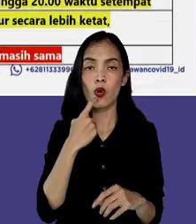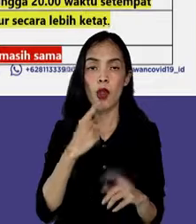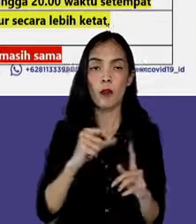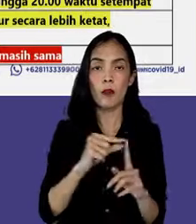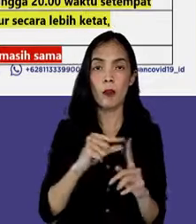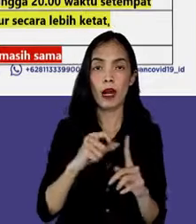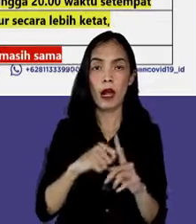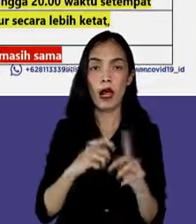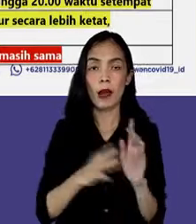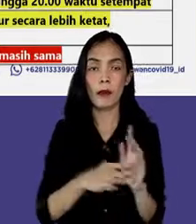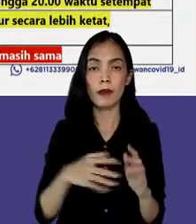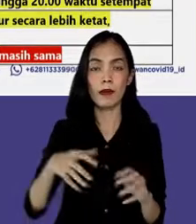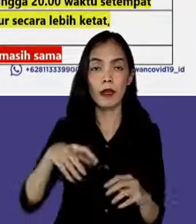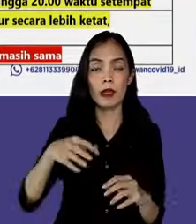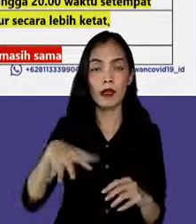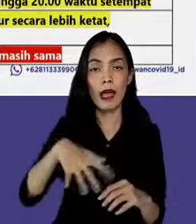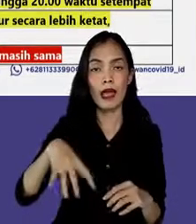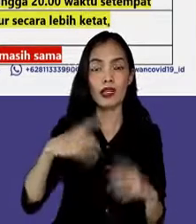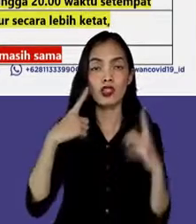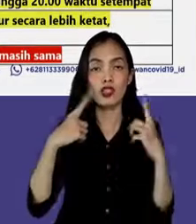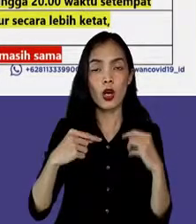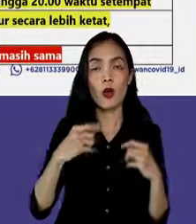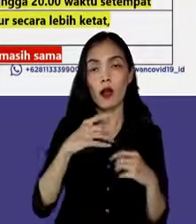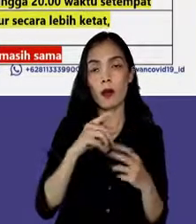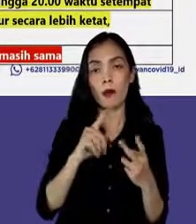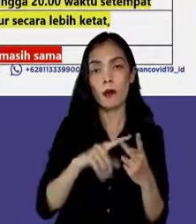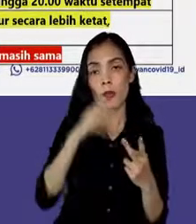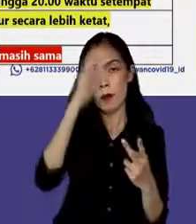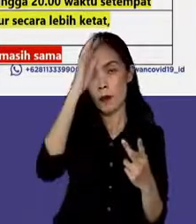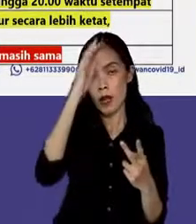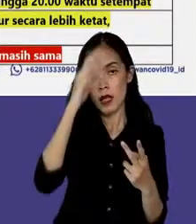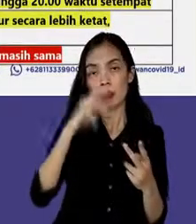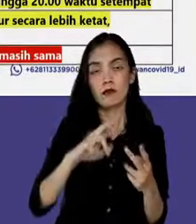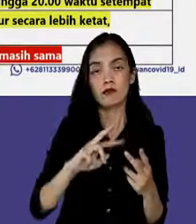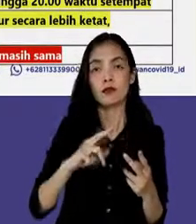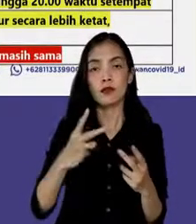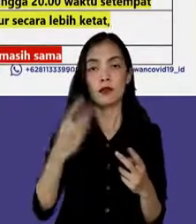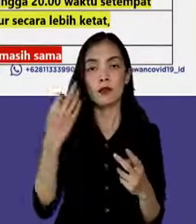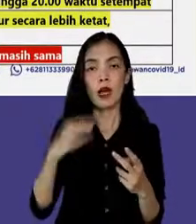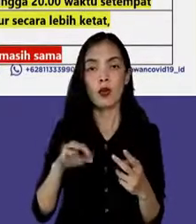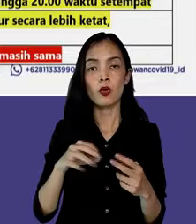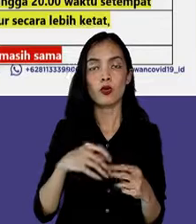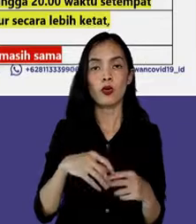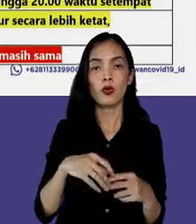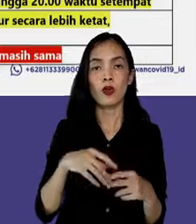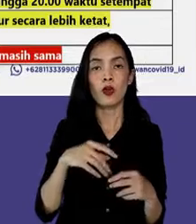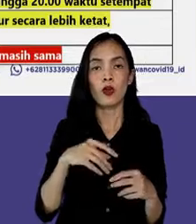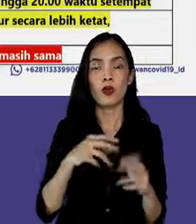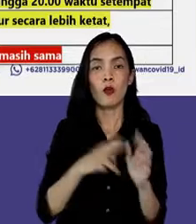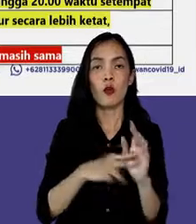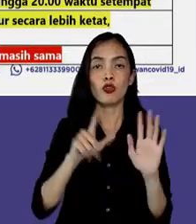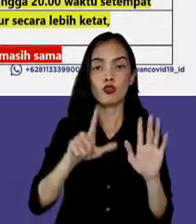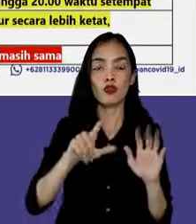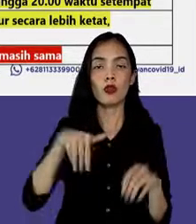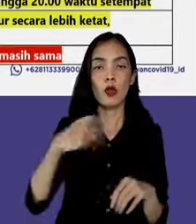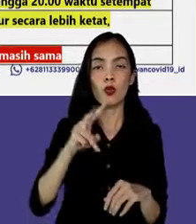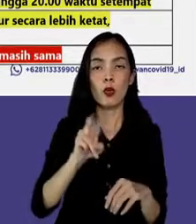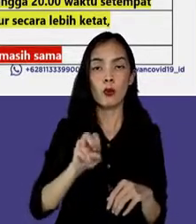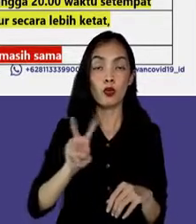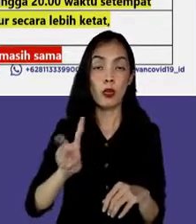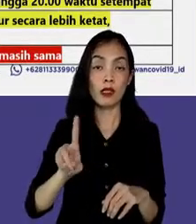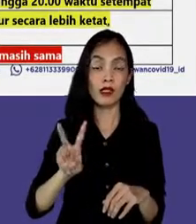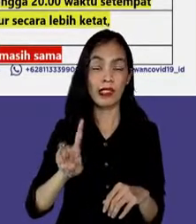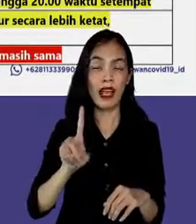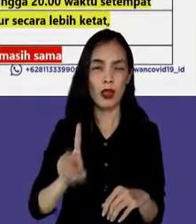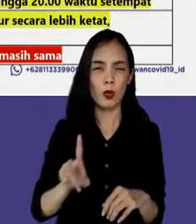diperbaharui menjadi instruksi Menteri Dalam Negeri Nomor 27 tahun 2021 perubahan kebijakan ini